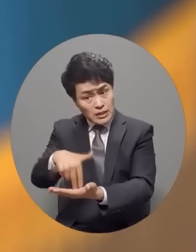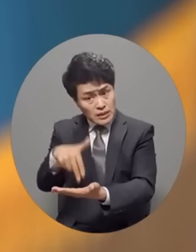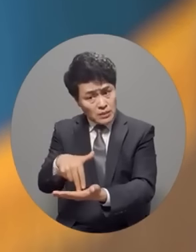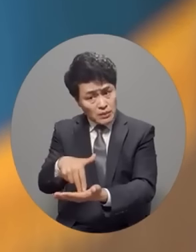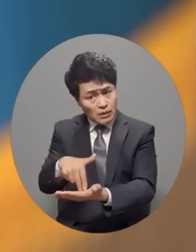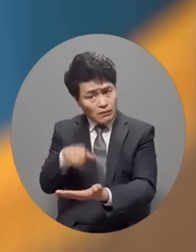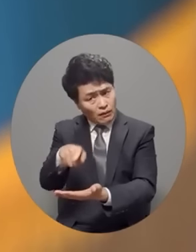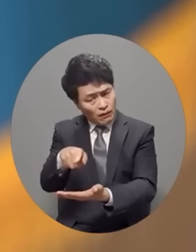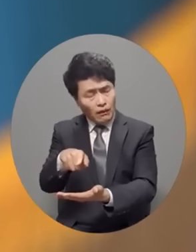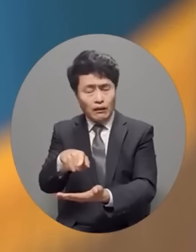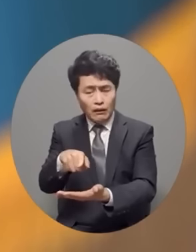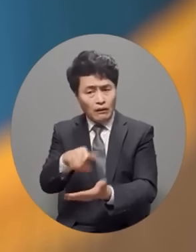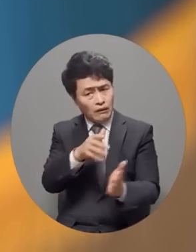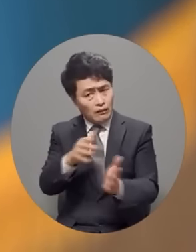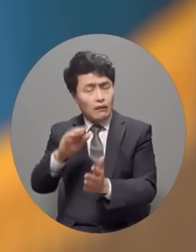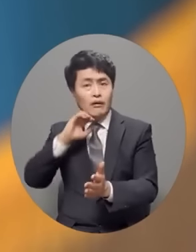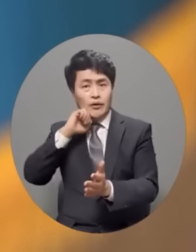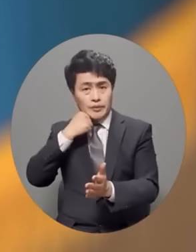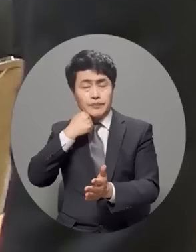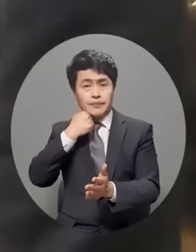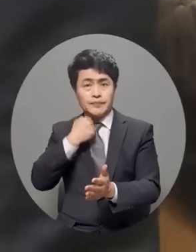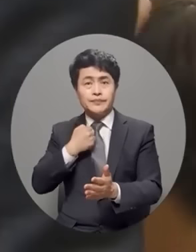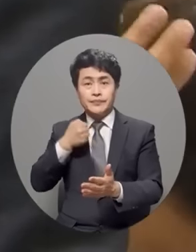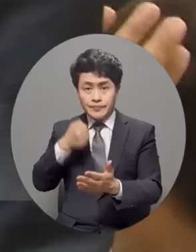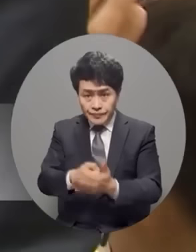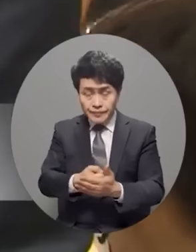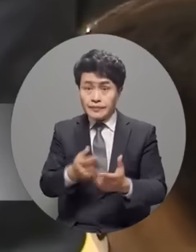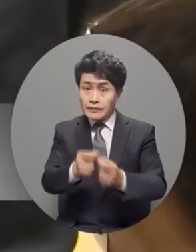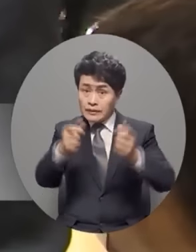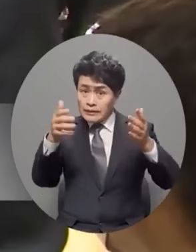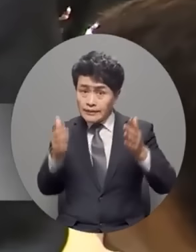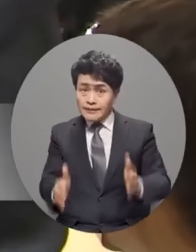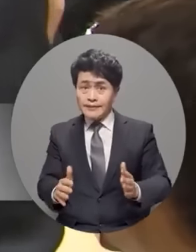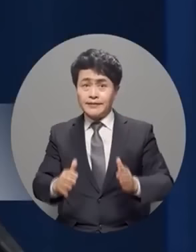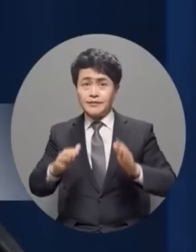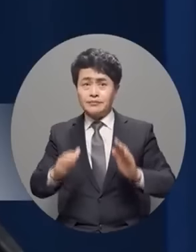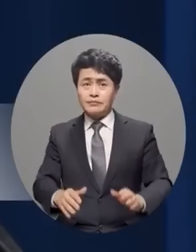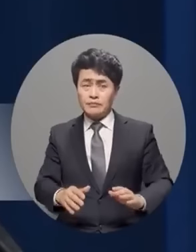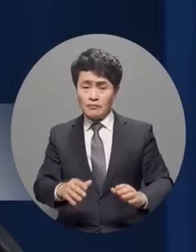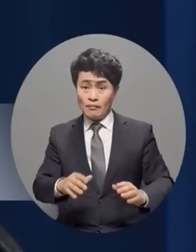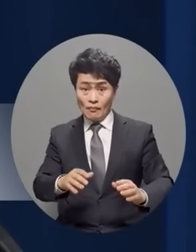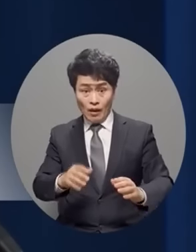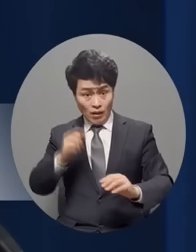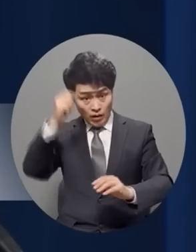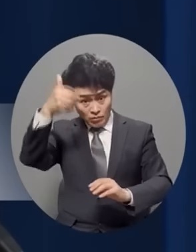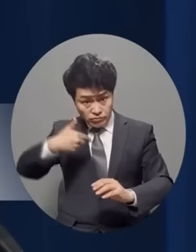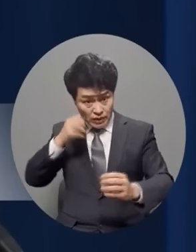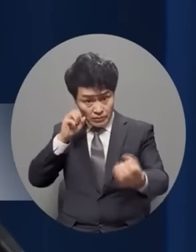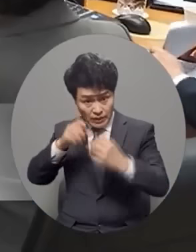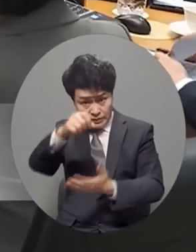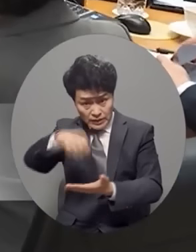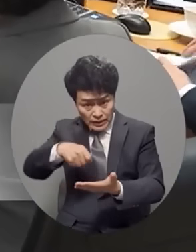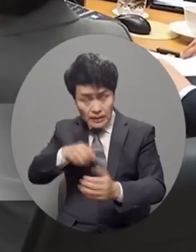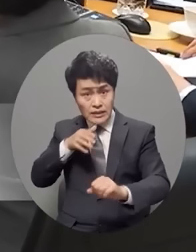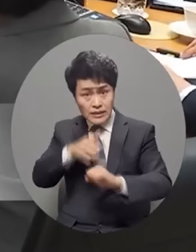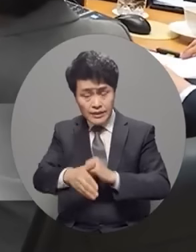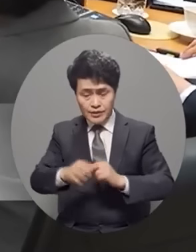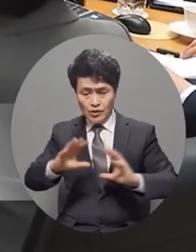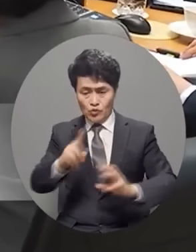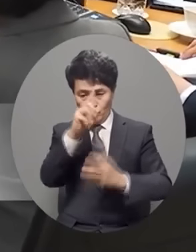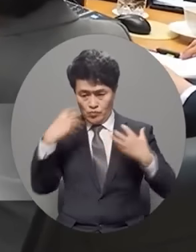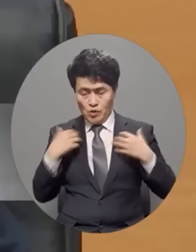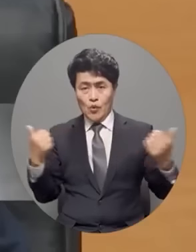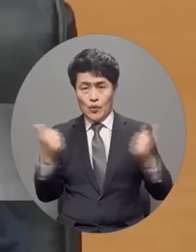수습이 어렵다고 판단한 걸로 보입니다. 다만 그동안 꺼렸던 문답식 기자회견을 할지 아니면 국무회의